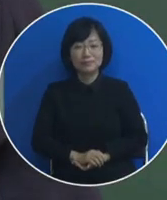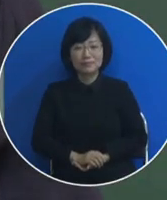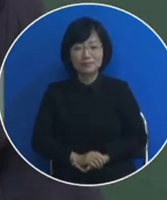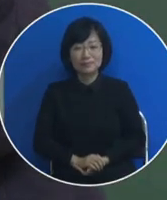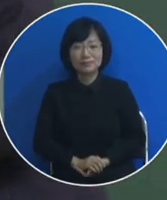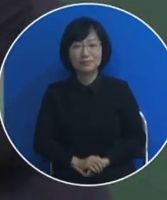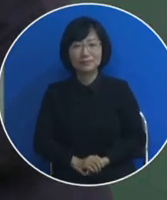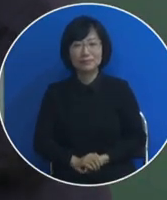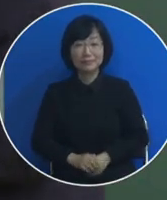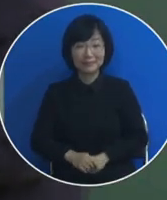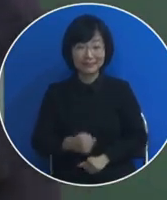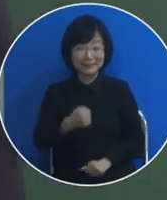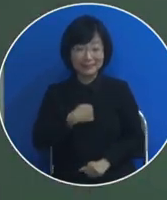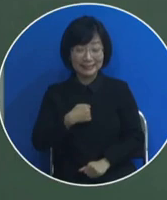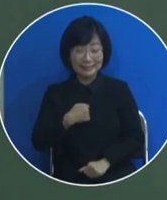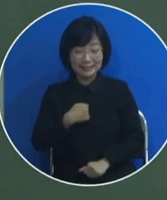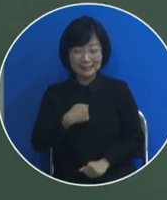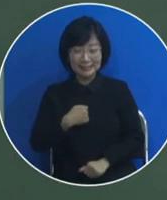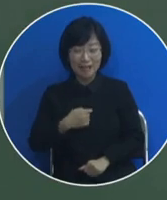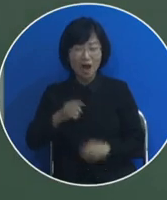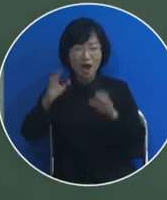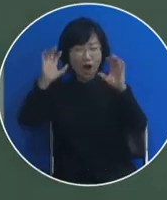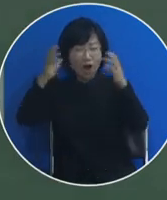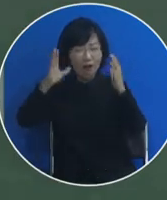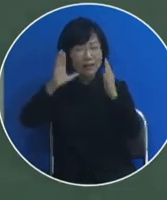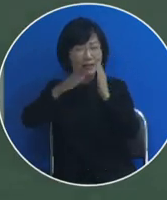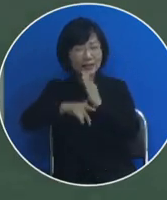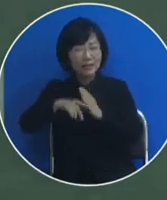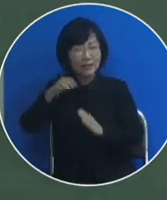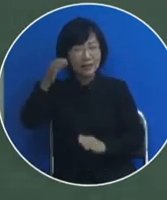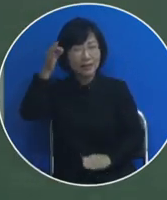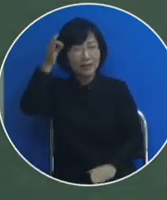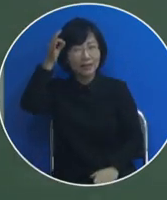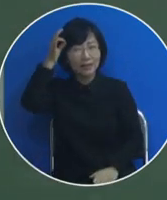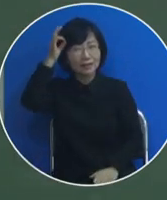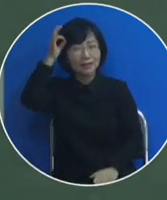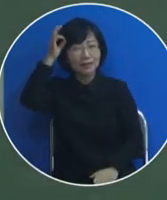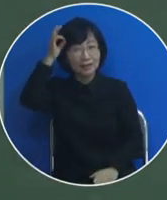난 지금도 어릴 때 기억나는 게요. 내가 중학생 때인데